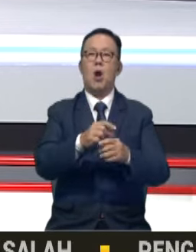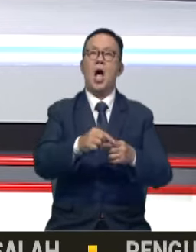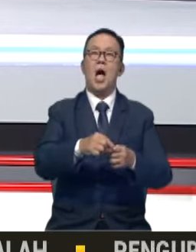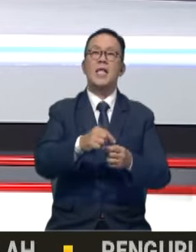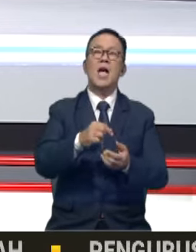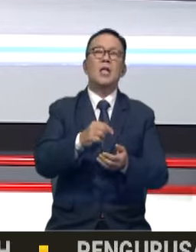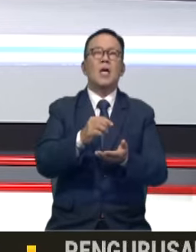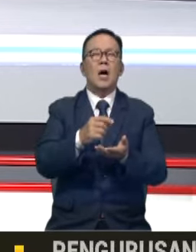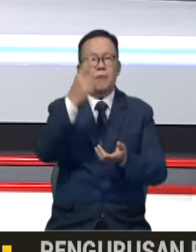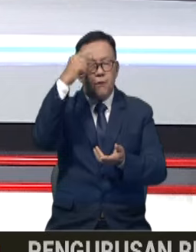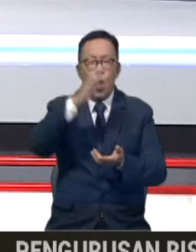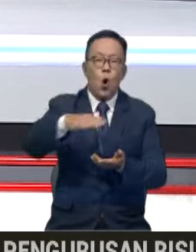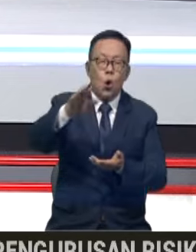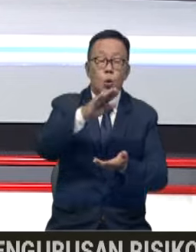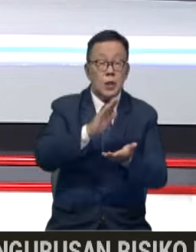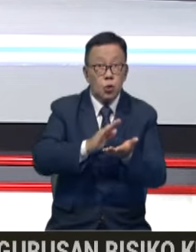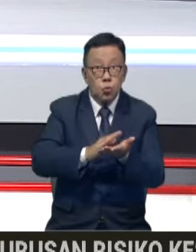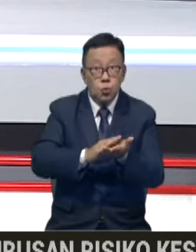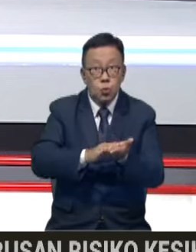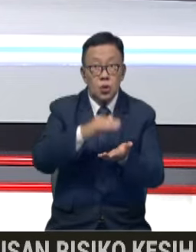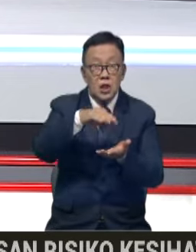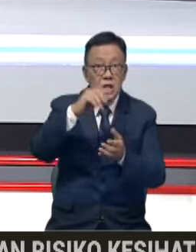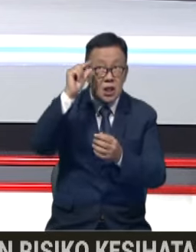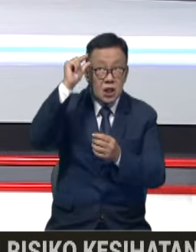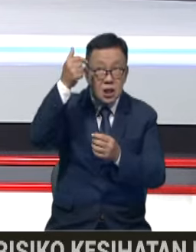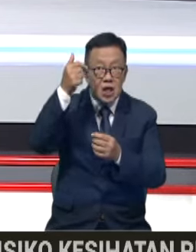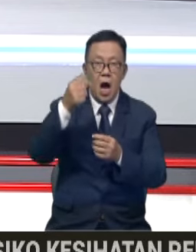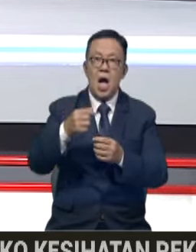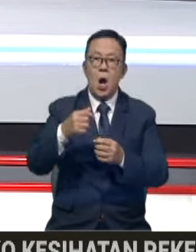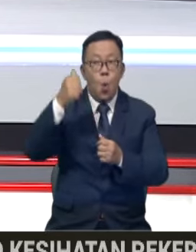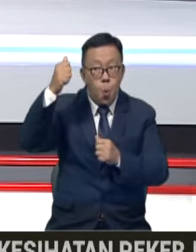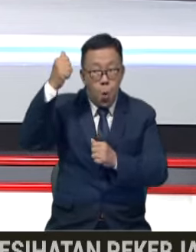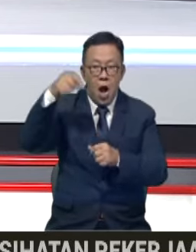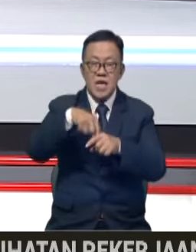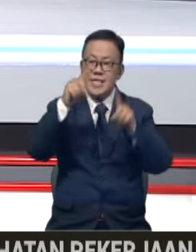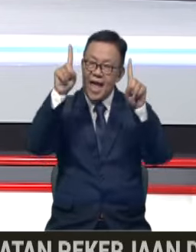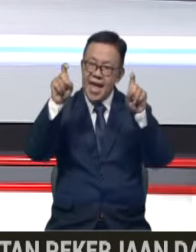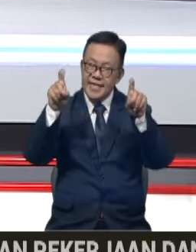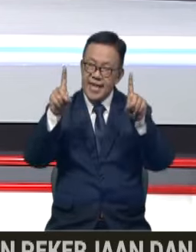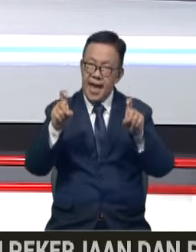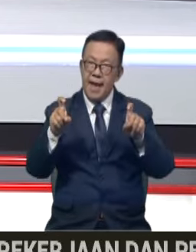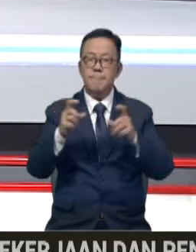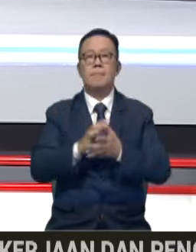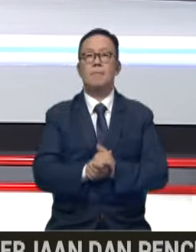dan insentif sekolah bagi sekolah-sekolah kerajaan yang mencapai kecemerlangan dalam peperiksaan awam.